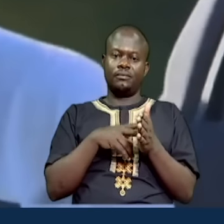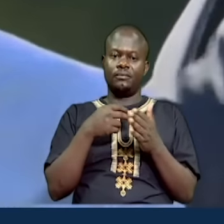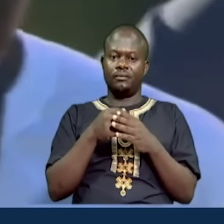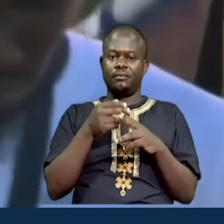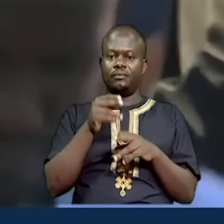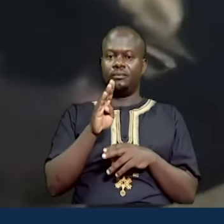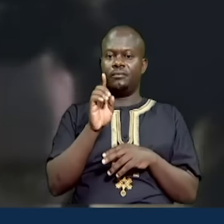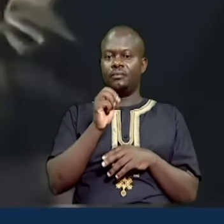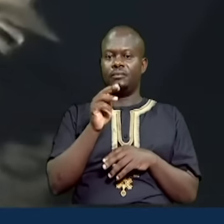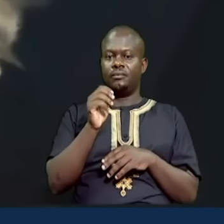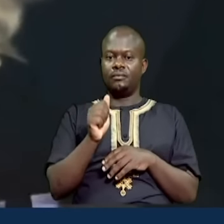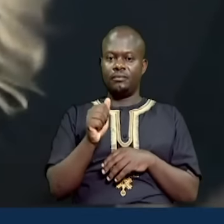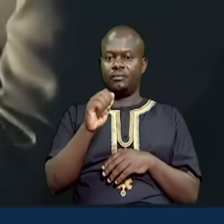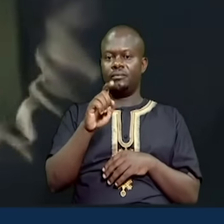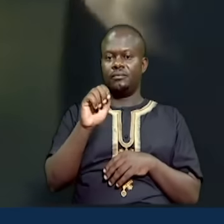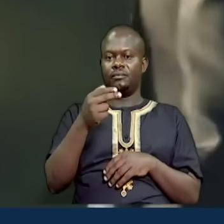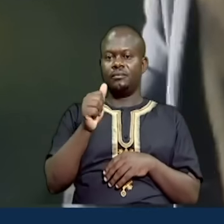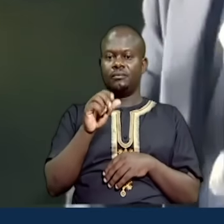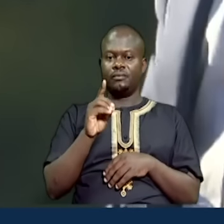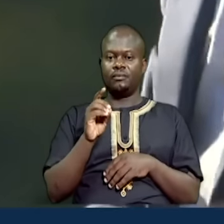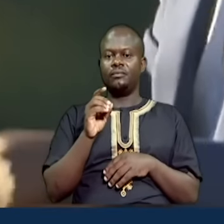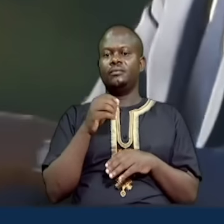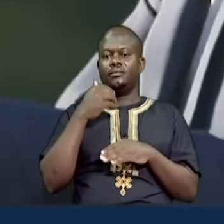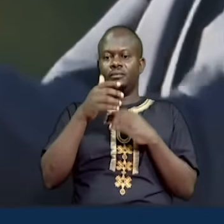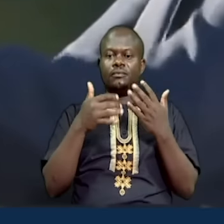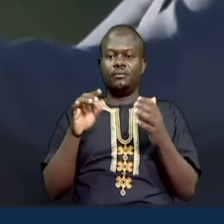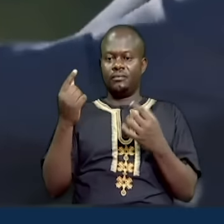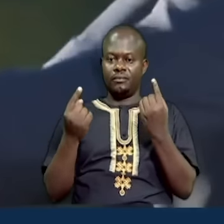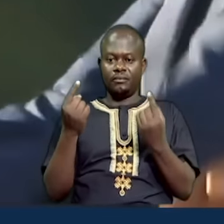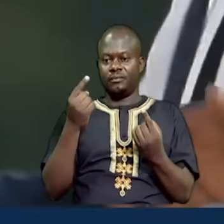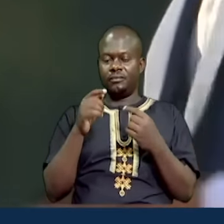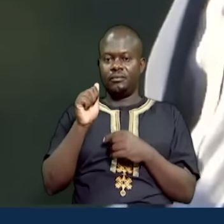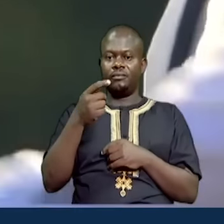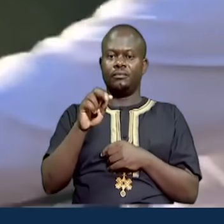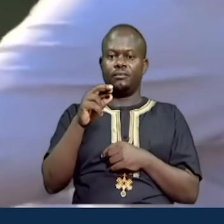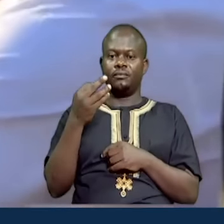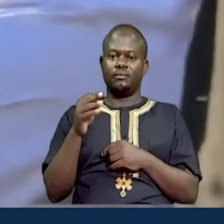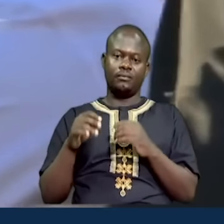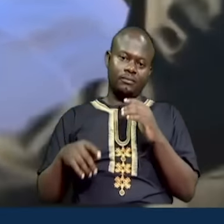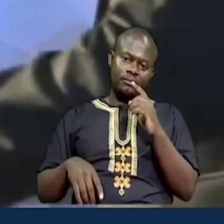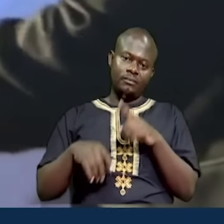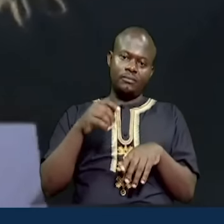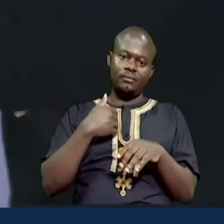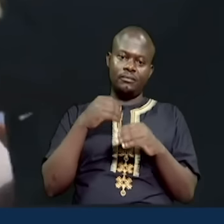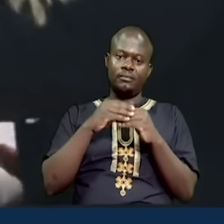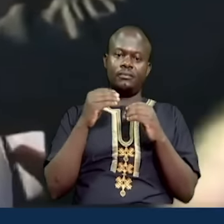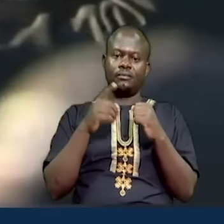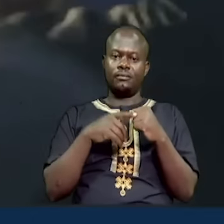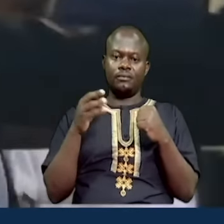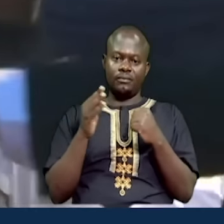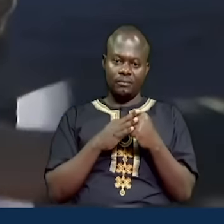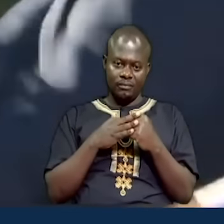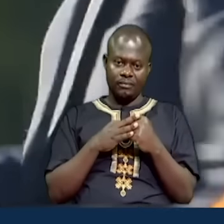n'ubitwa Bizimana Ibtihad ku munota 32 birangira ari igitego kimwe kuri kimwe APR rero yegukana iki gikombe ifite amanota